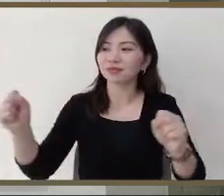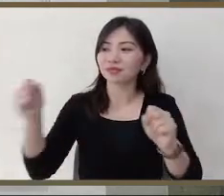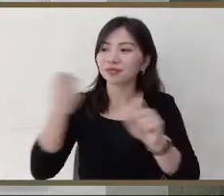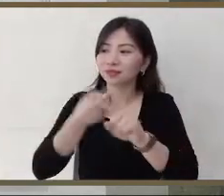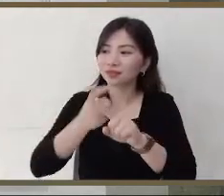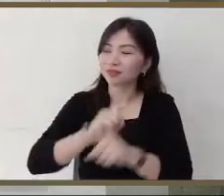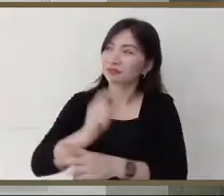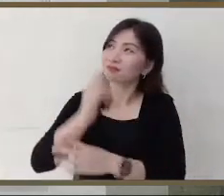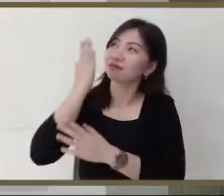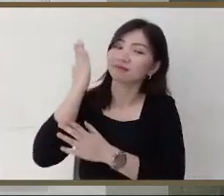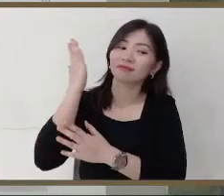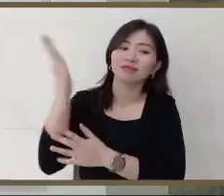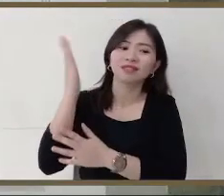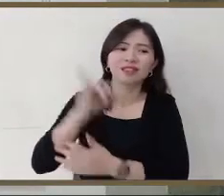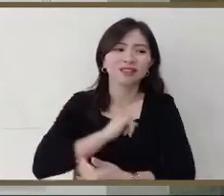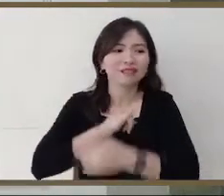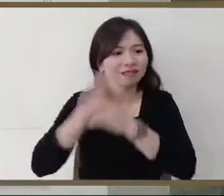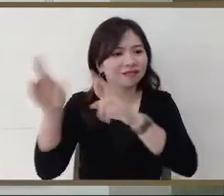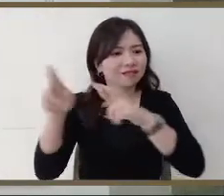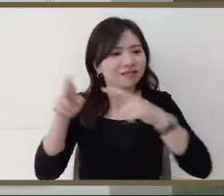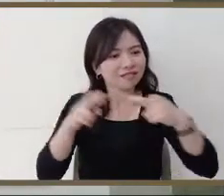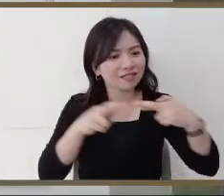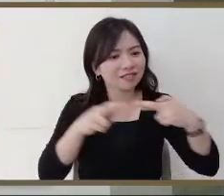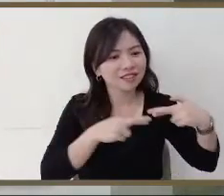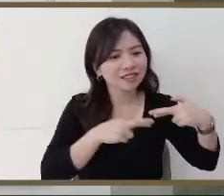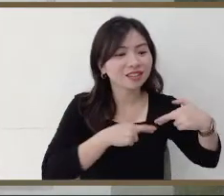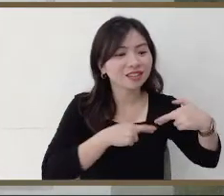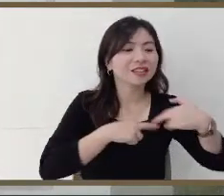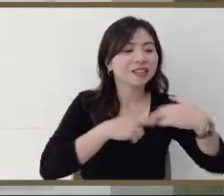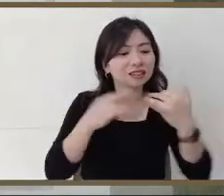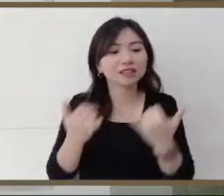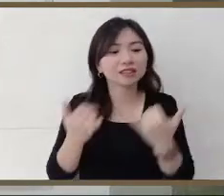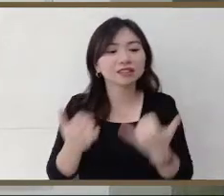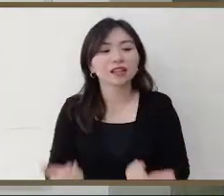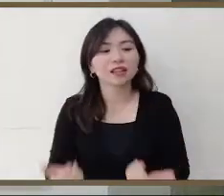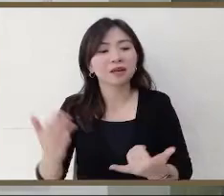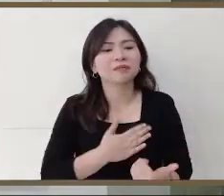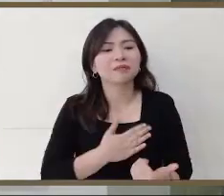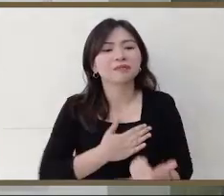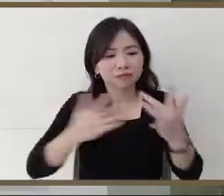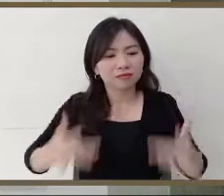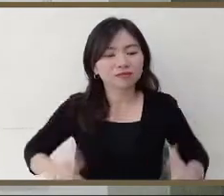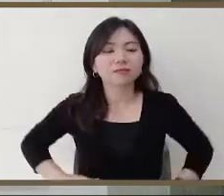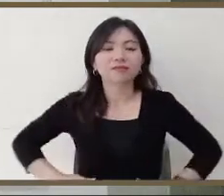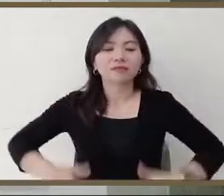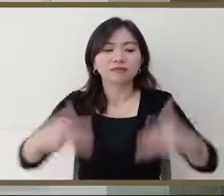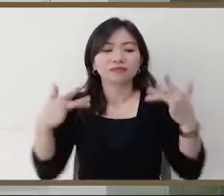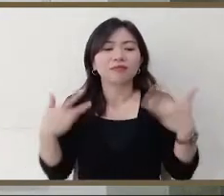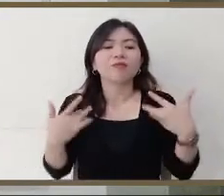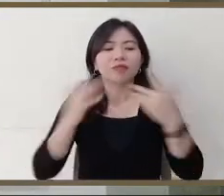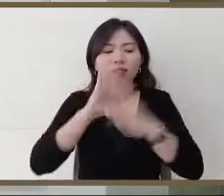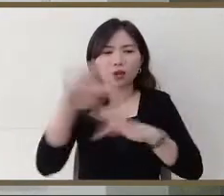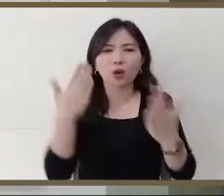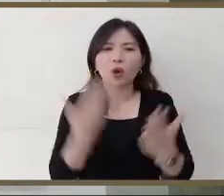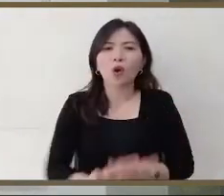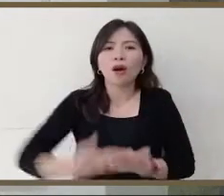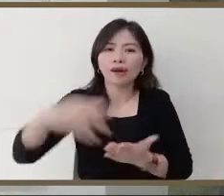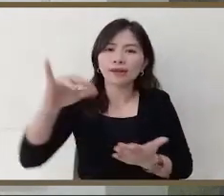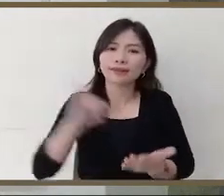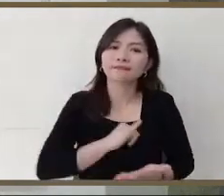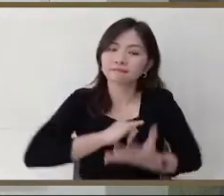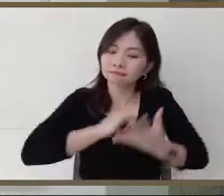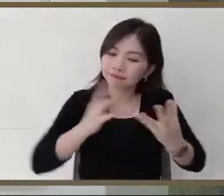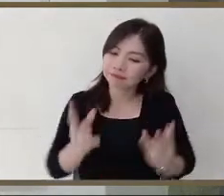kaligtasan sa'yo ay natamo. Ngayon ang buhay ko'y